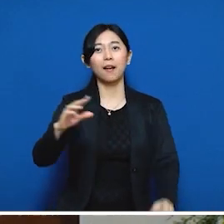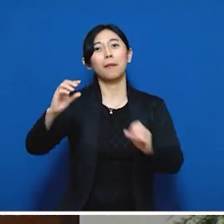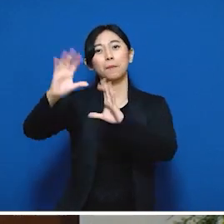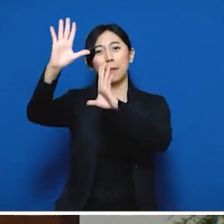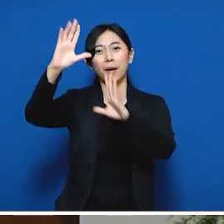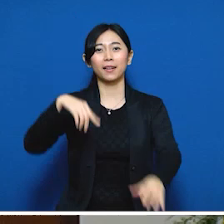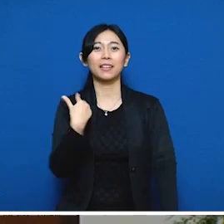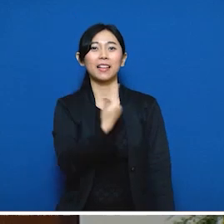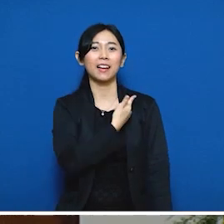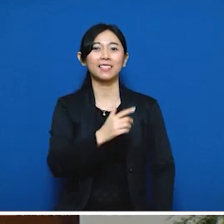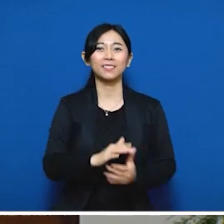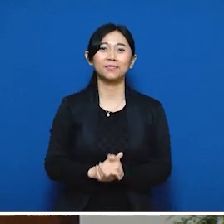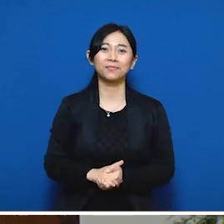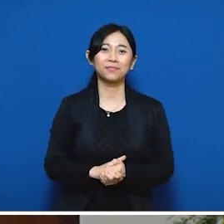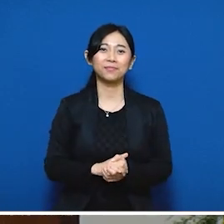Bapa kita.